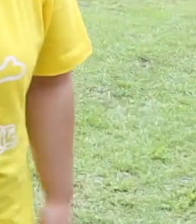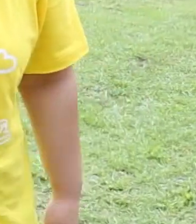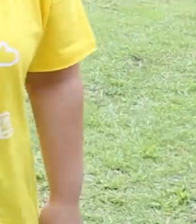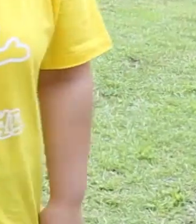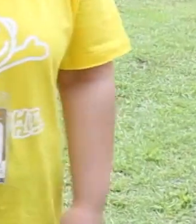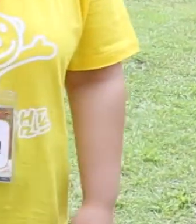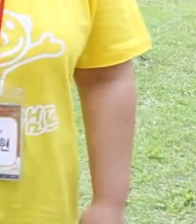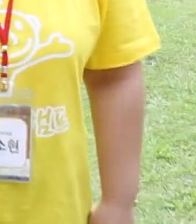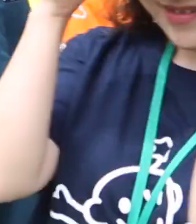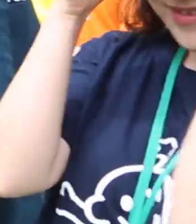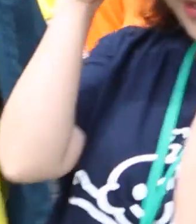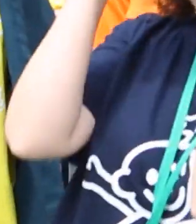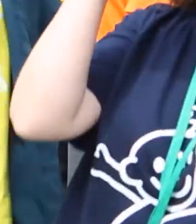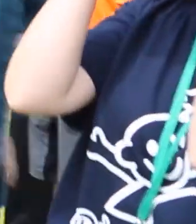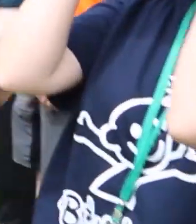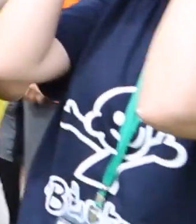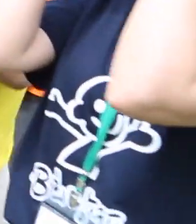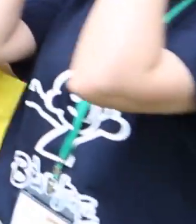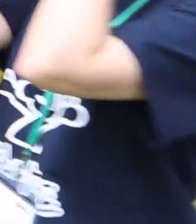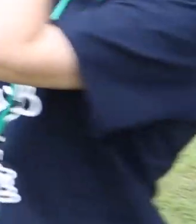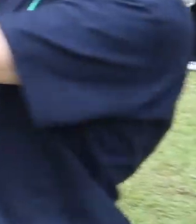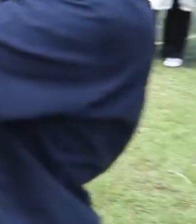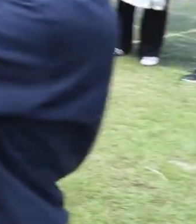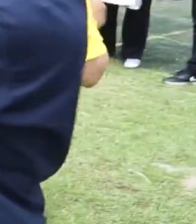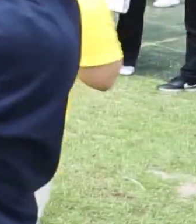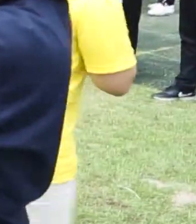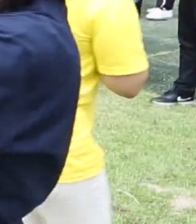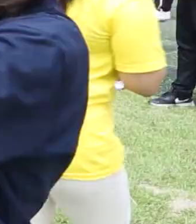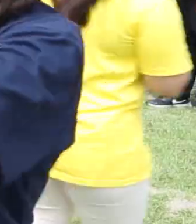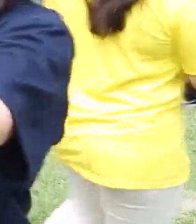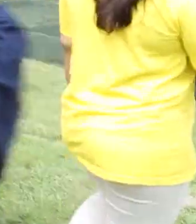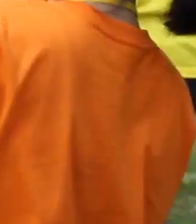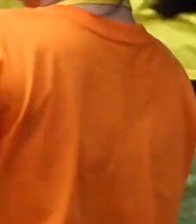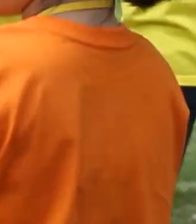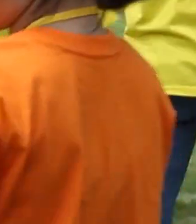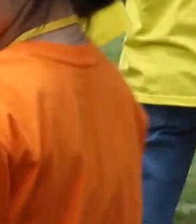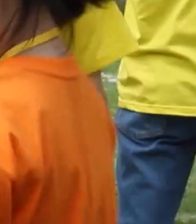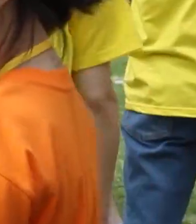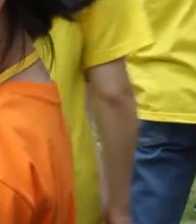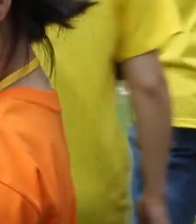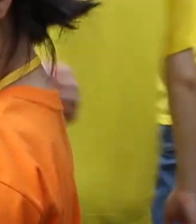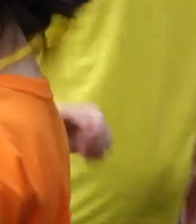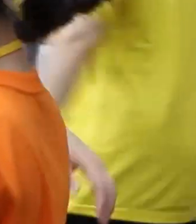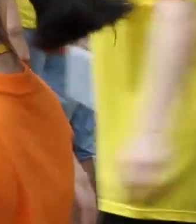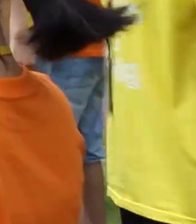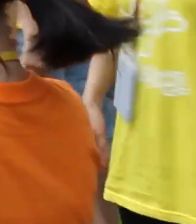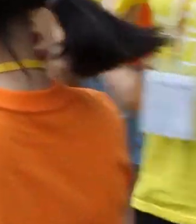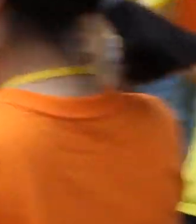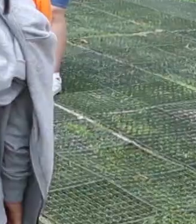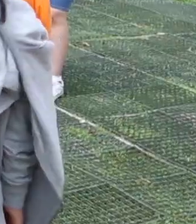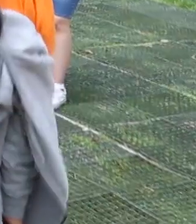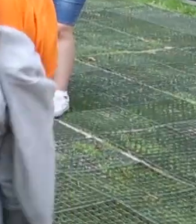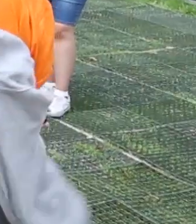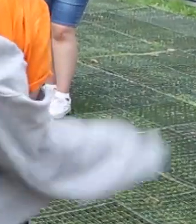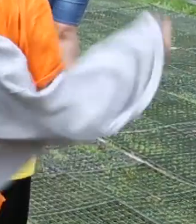아가씨 데리고 와. 아니. 야, 욕 좀 빨리 앞으로 와. 우리 키 작고. 어디 가세요? 일로